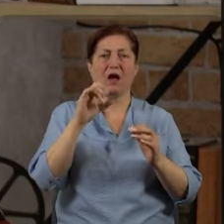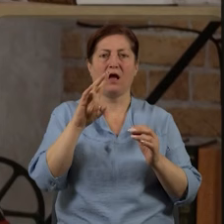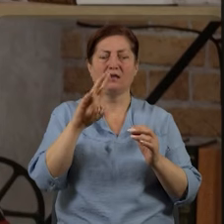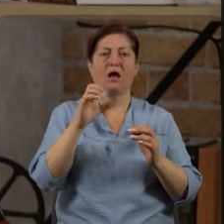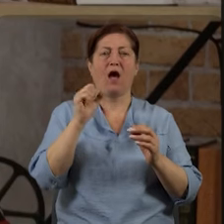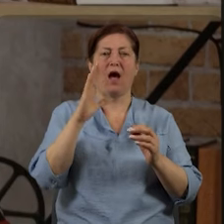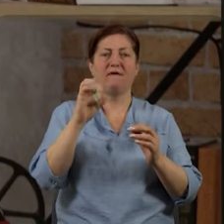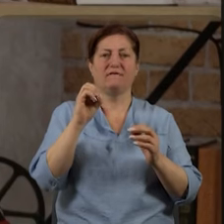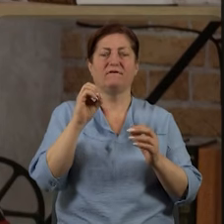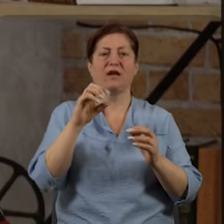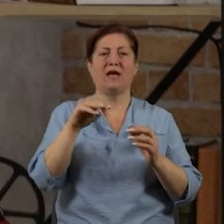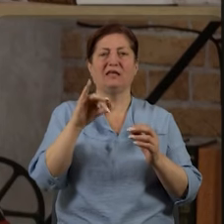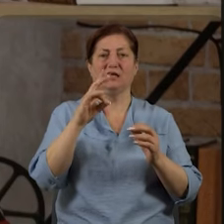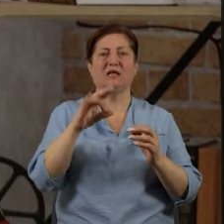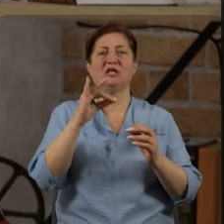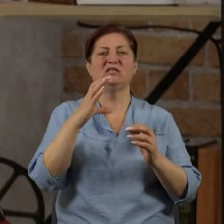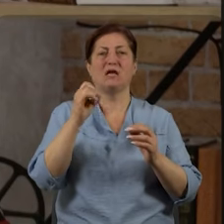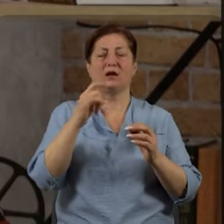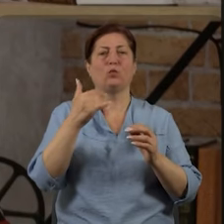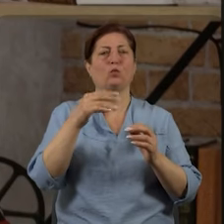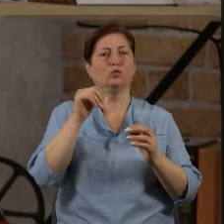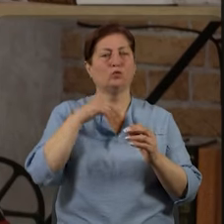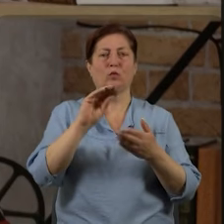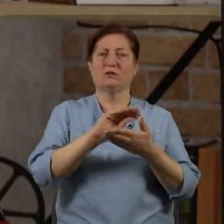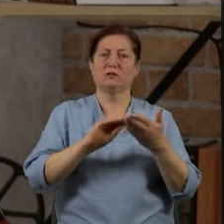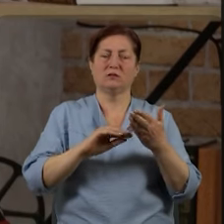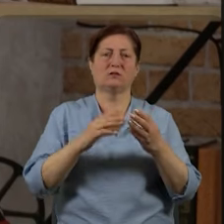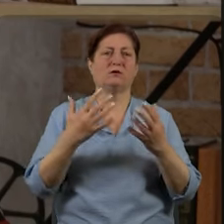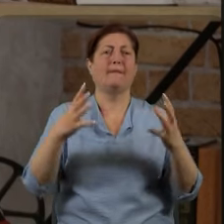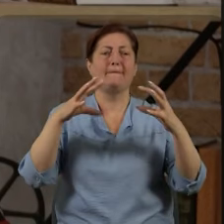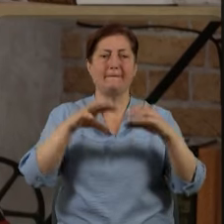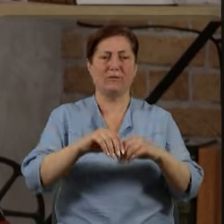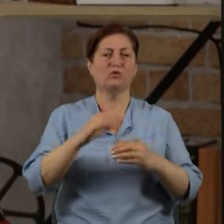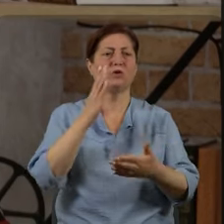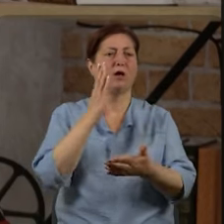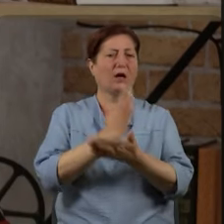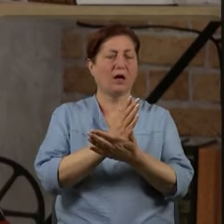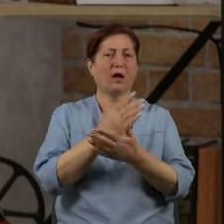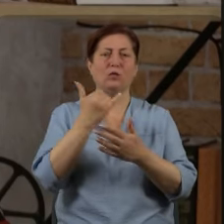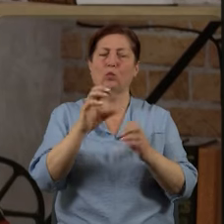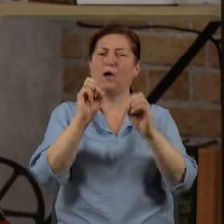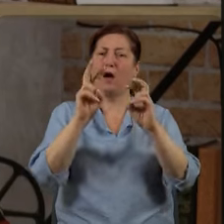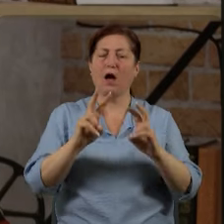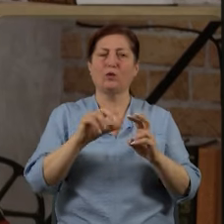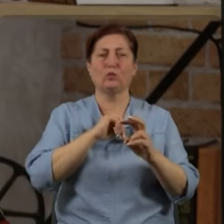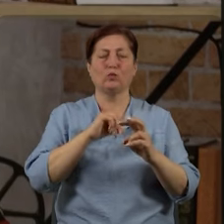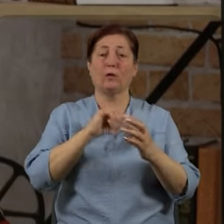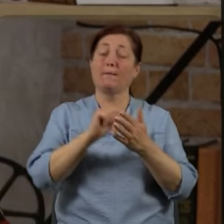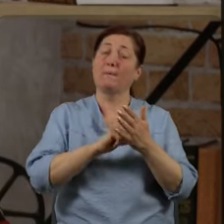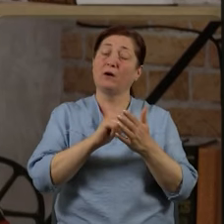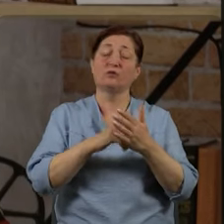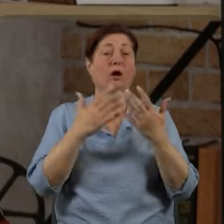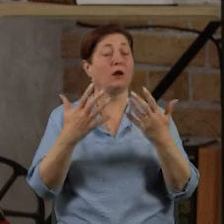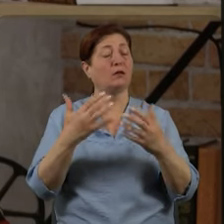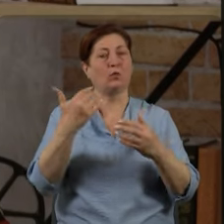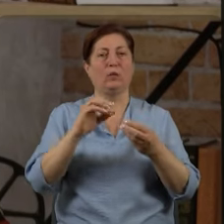նաեւ Եղիշե Չարենցի ստեղծագործությունների օրինակով։ Կային դրա համար առանձնահատուկ դրդապատճառներ, թե խնդիրը